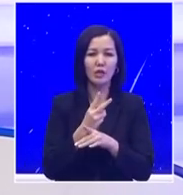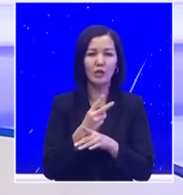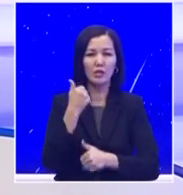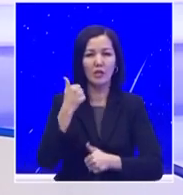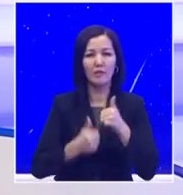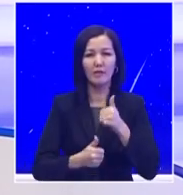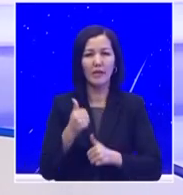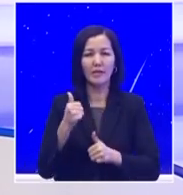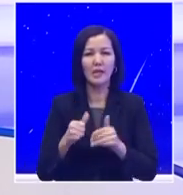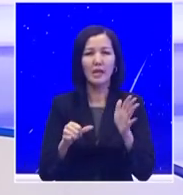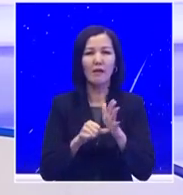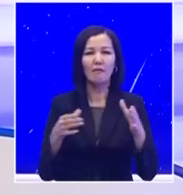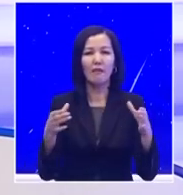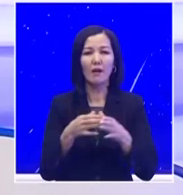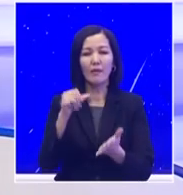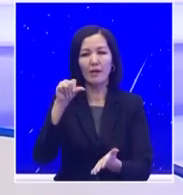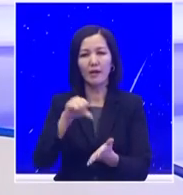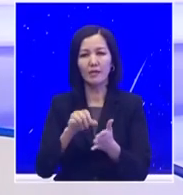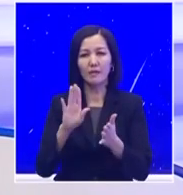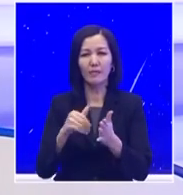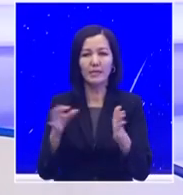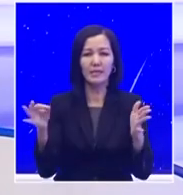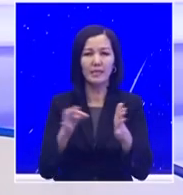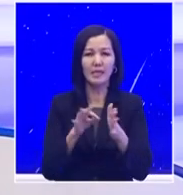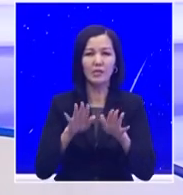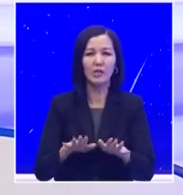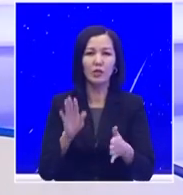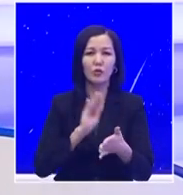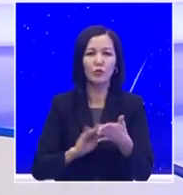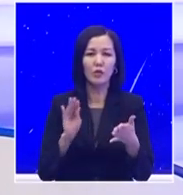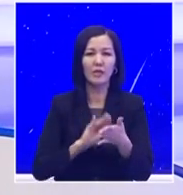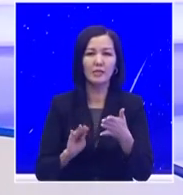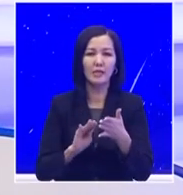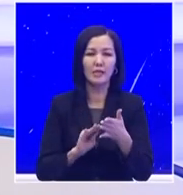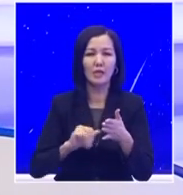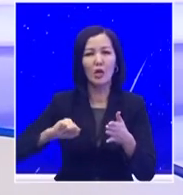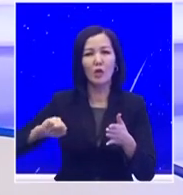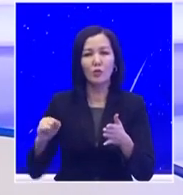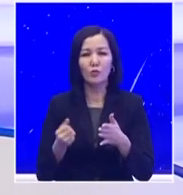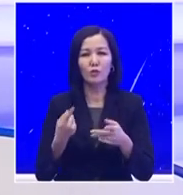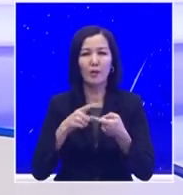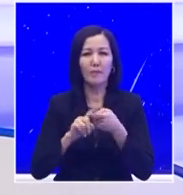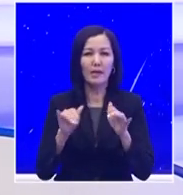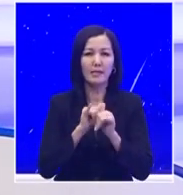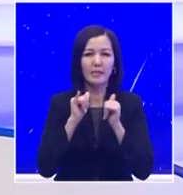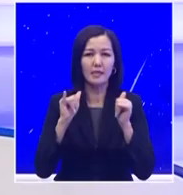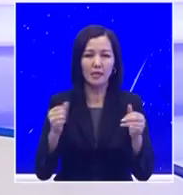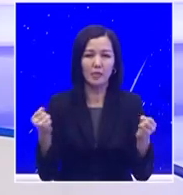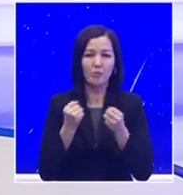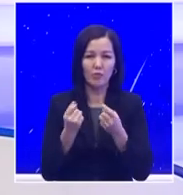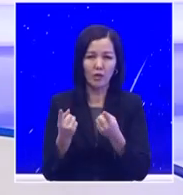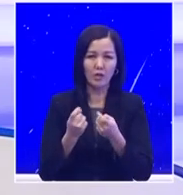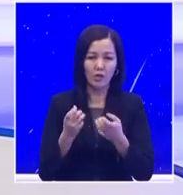жалауын желбіреткен жарысқа 6 команда қатысып отыр. Басты мақсат жергілікті журналистер арасында достық қарым-қатынасты нығайтып спортқа